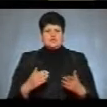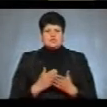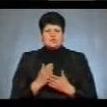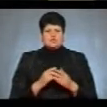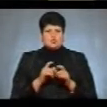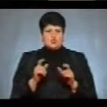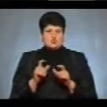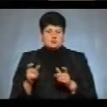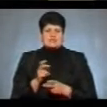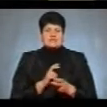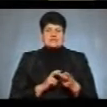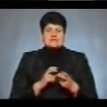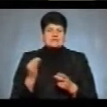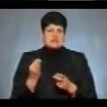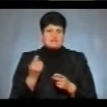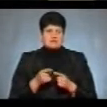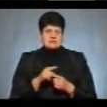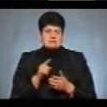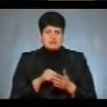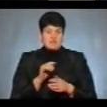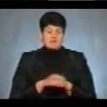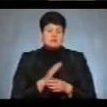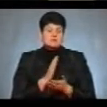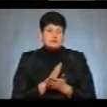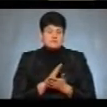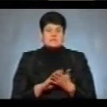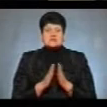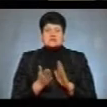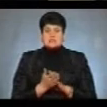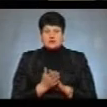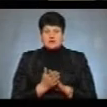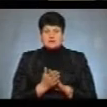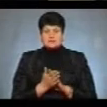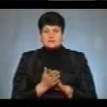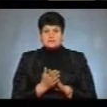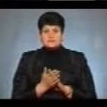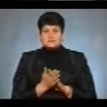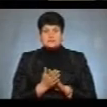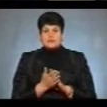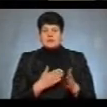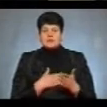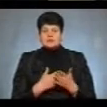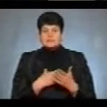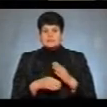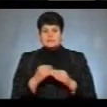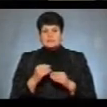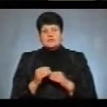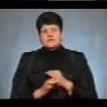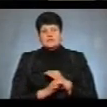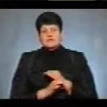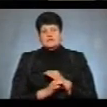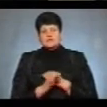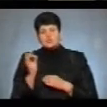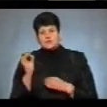спеціалістів, які цікавляться тими питаннями, але факт налице. Тобто ситуація, скрім пішов активності виборців на схід і на південь